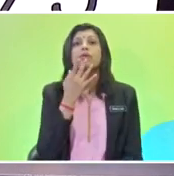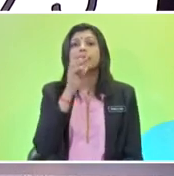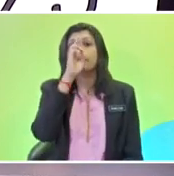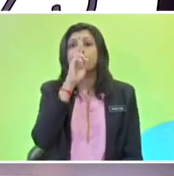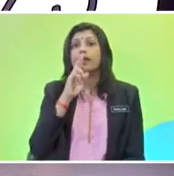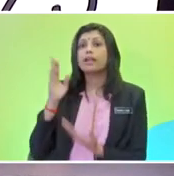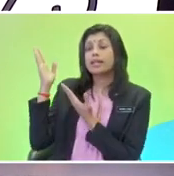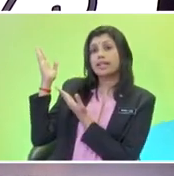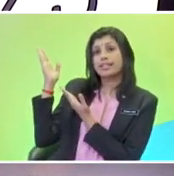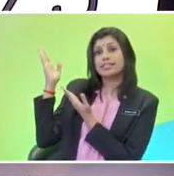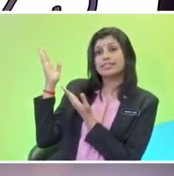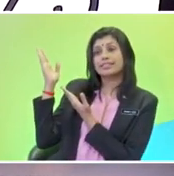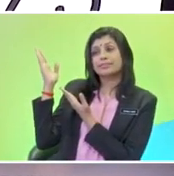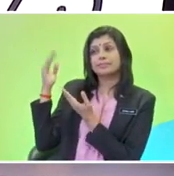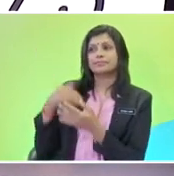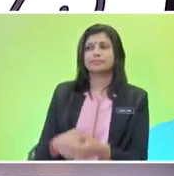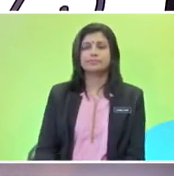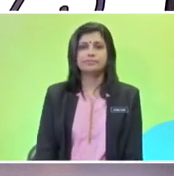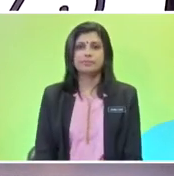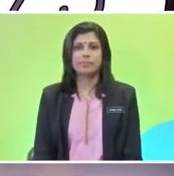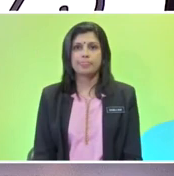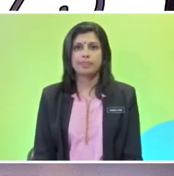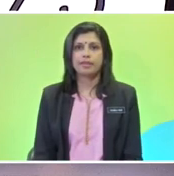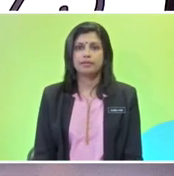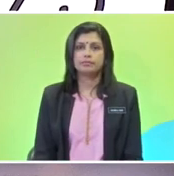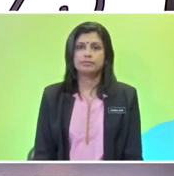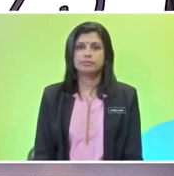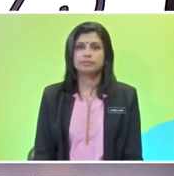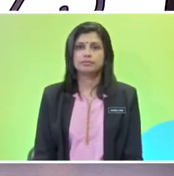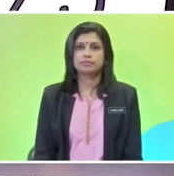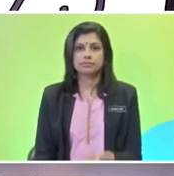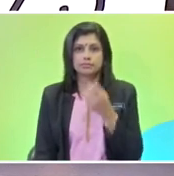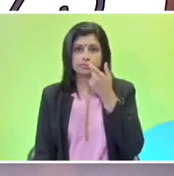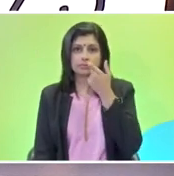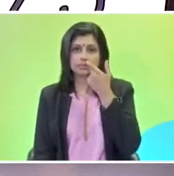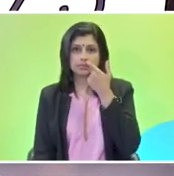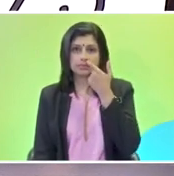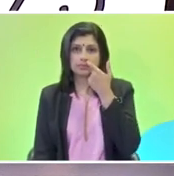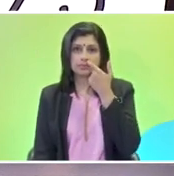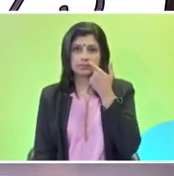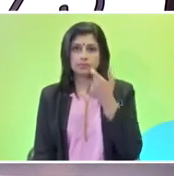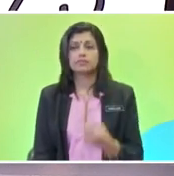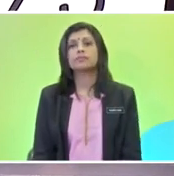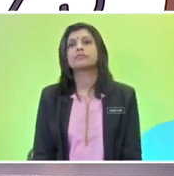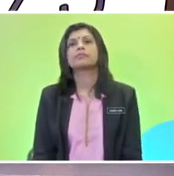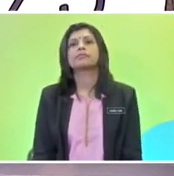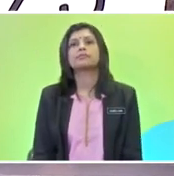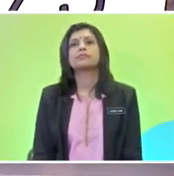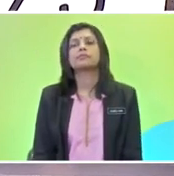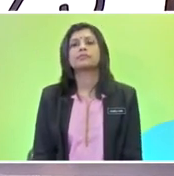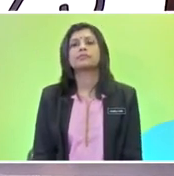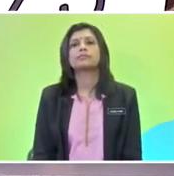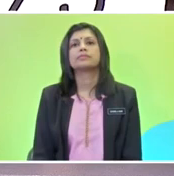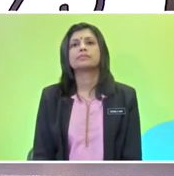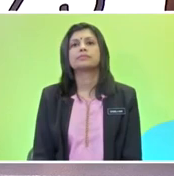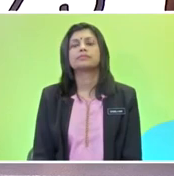sebelah untuk tambah ni sangat penting sebab inilah kita punya asas operasi